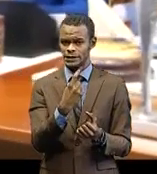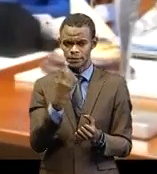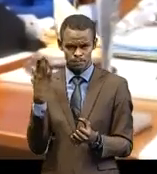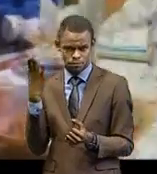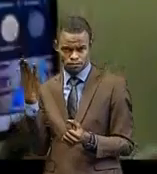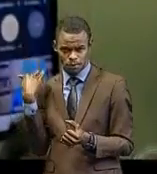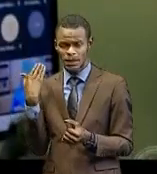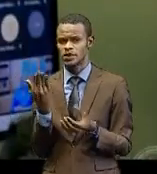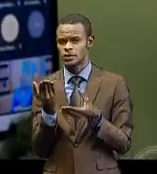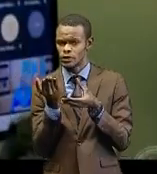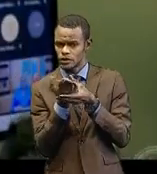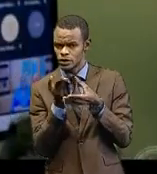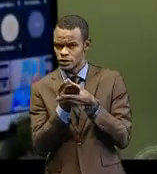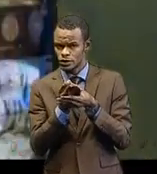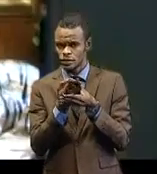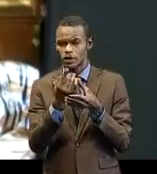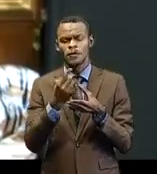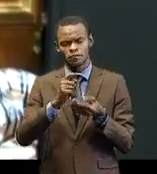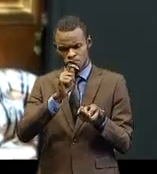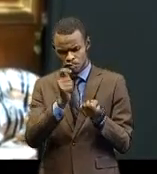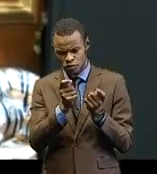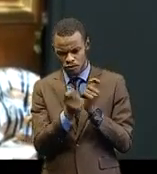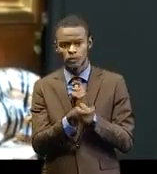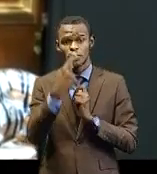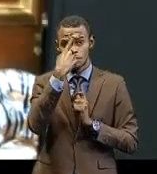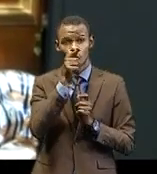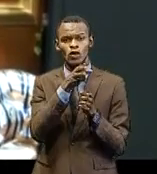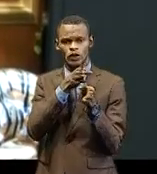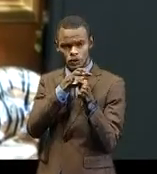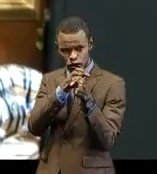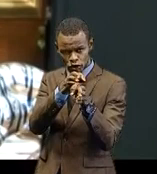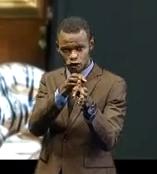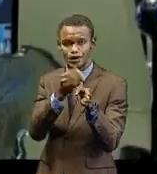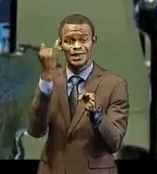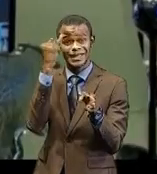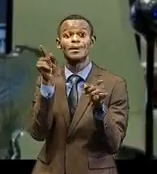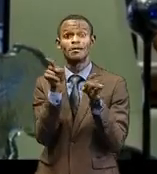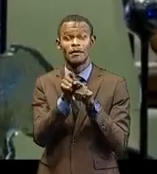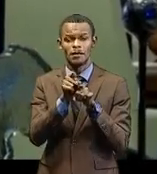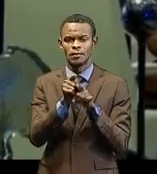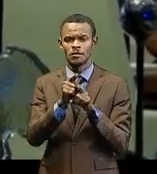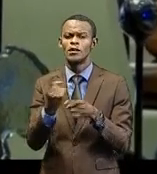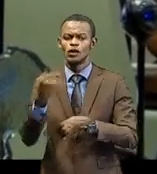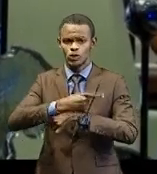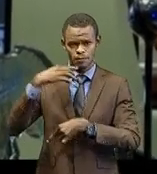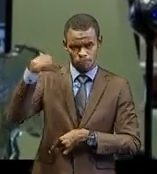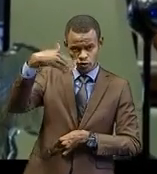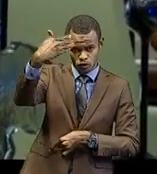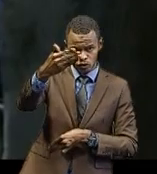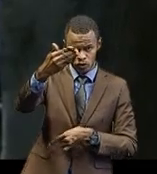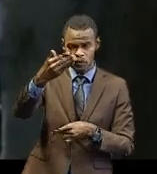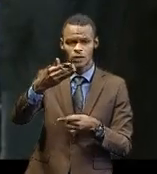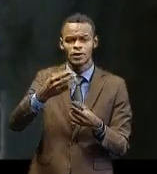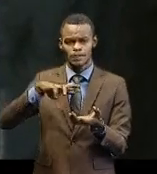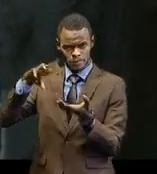ont été toutes révisées conformément à ses orientations. Dans les prochains jours, elles vont être traduites dans l'avenant qui sera